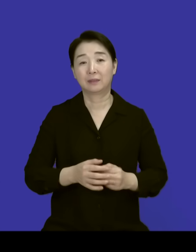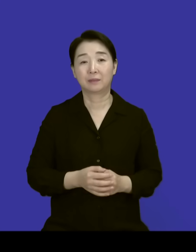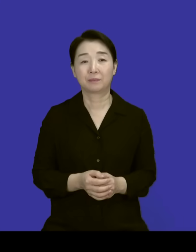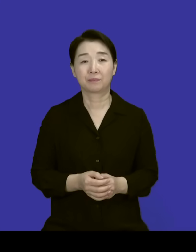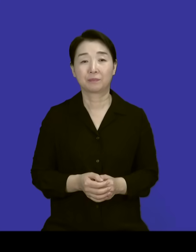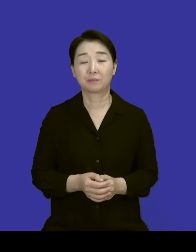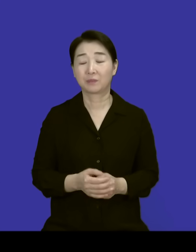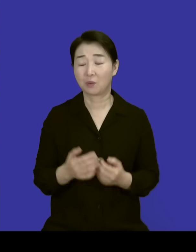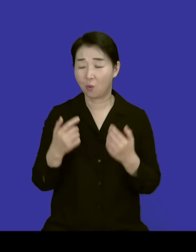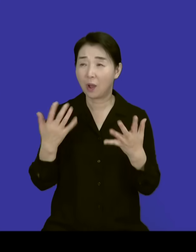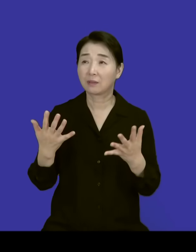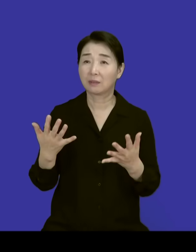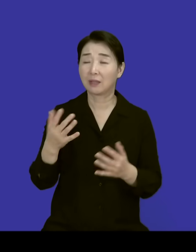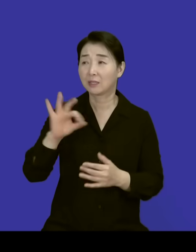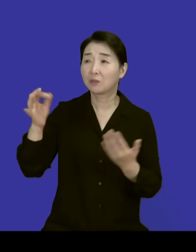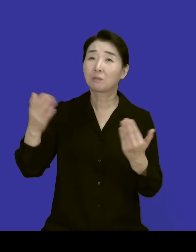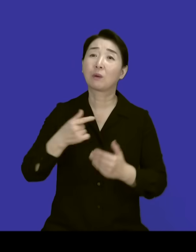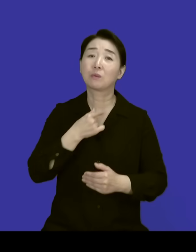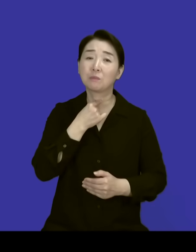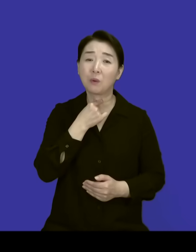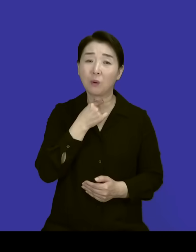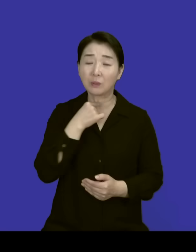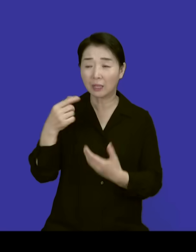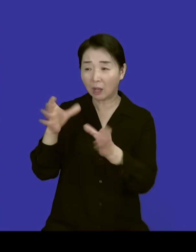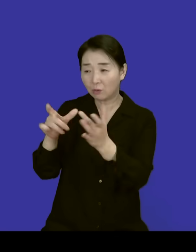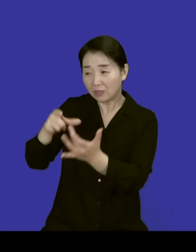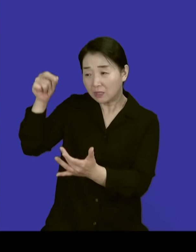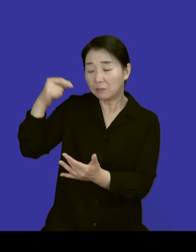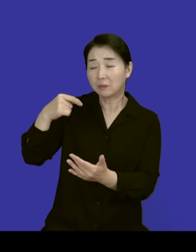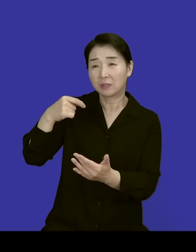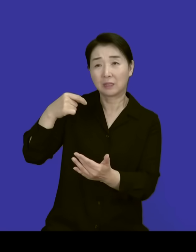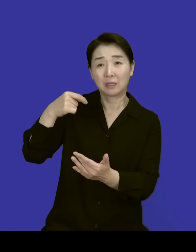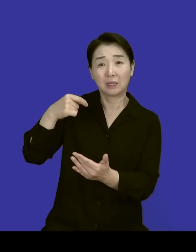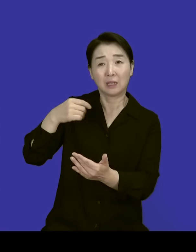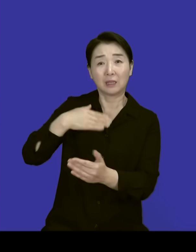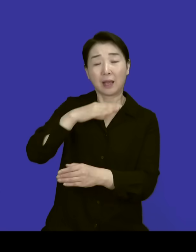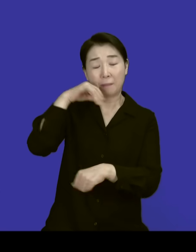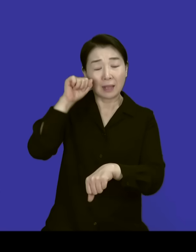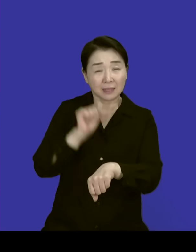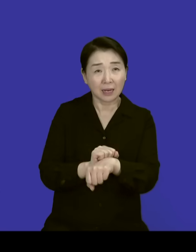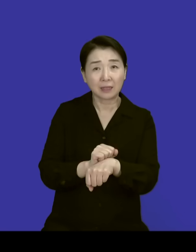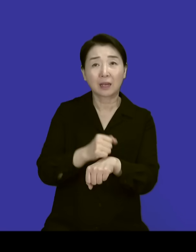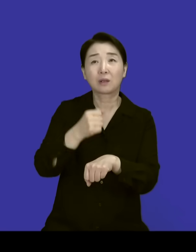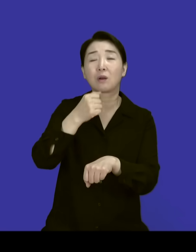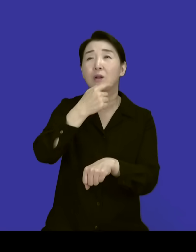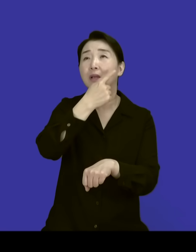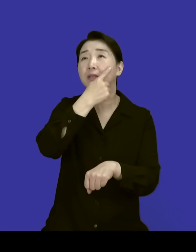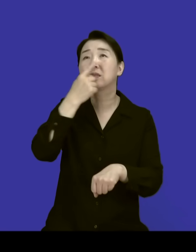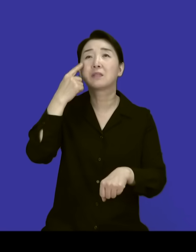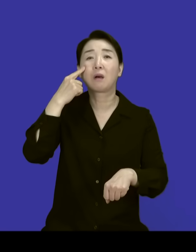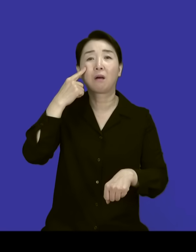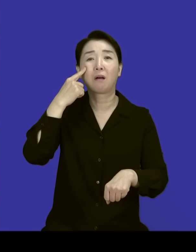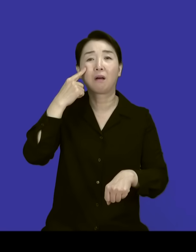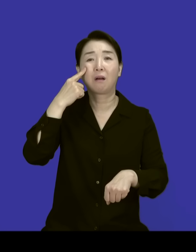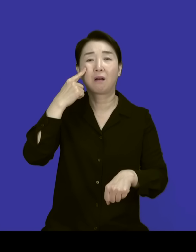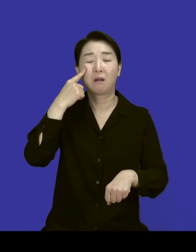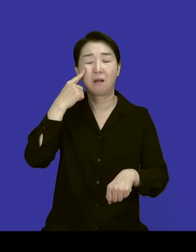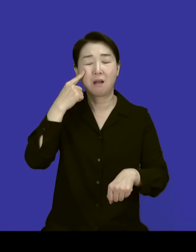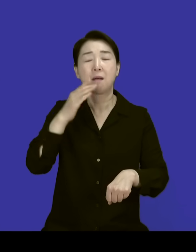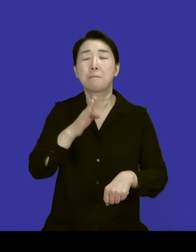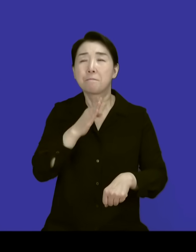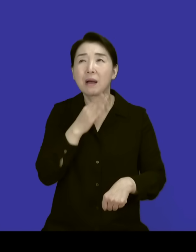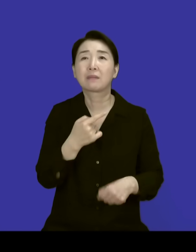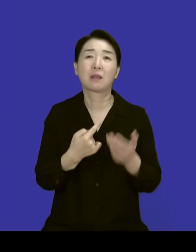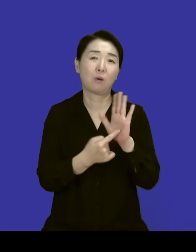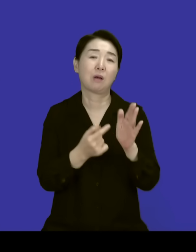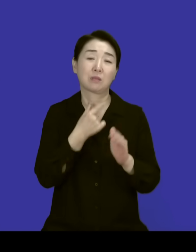천재들. 정확하게 예. 얘기하셨어요. 내가 인정받고 싶. 내가 브레이브걸스 선택한 것이 옳았다는 걸 증명해 보이겠다라는 고집이 생기거든요. 맞아요. 예. 그랬을